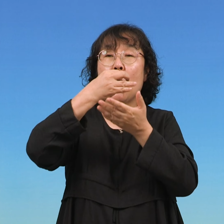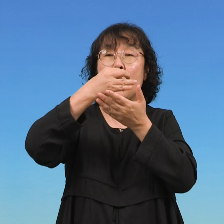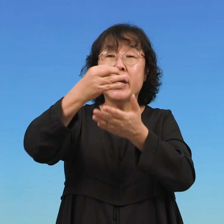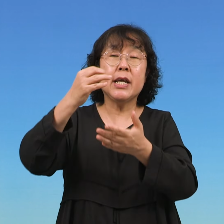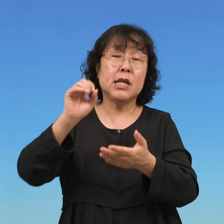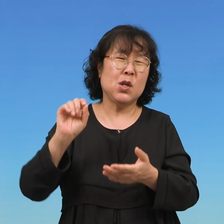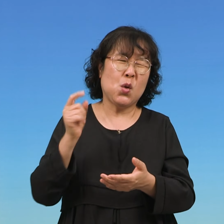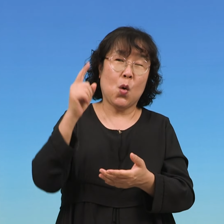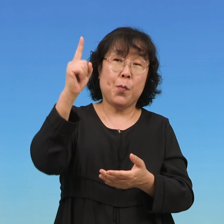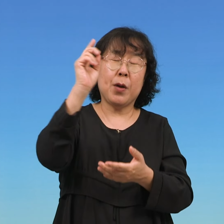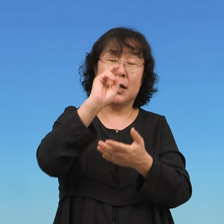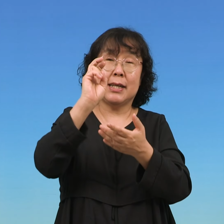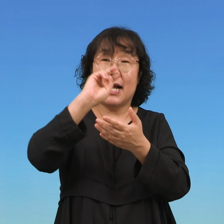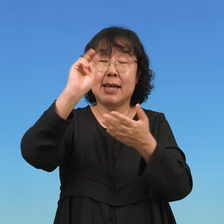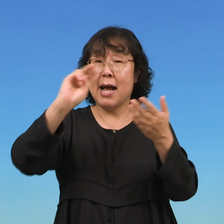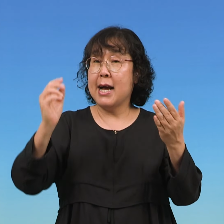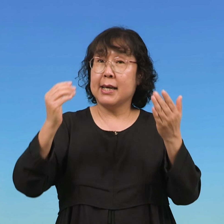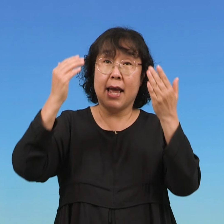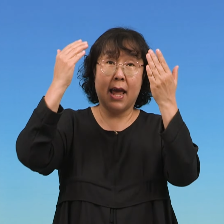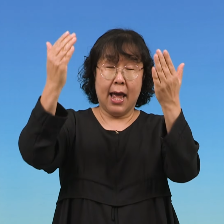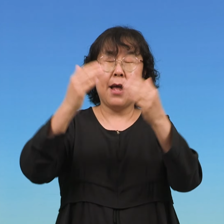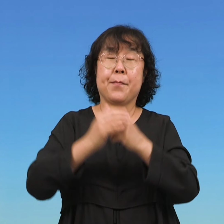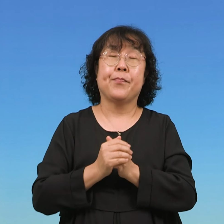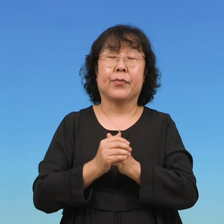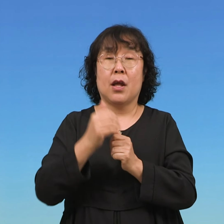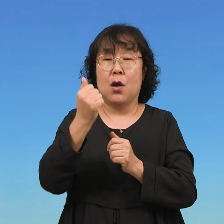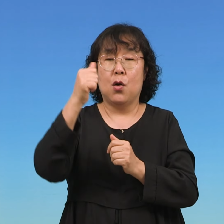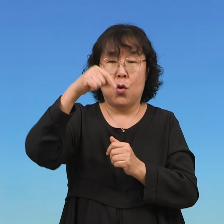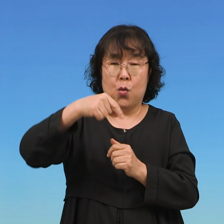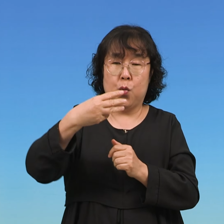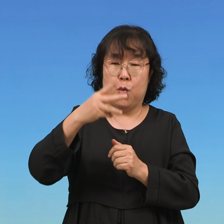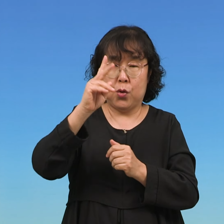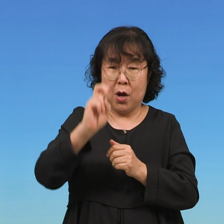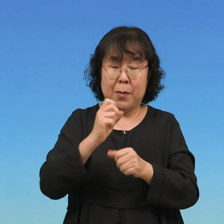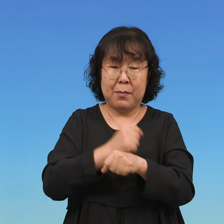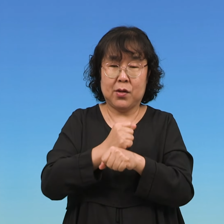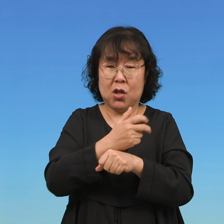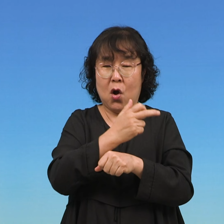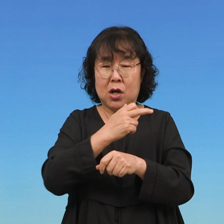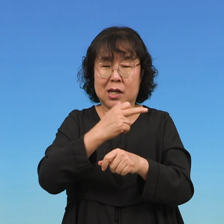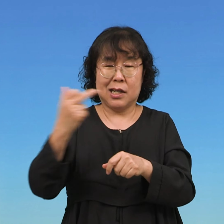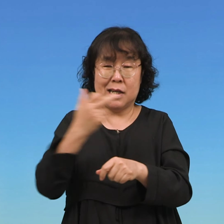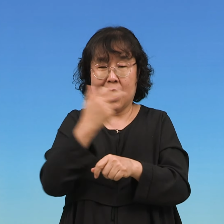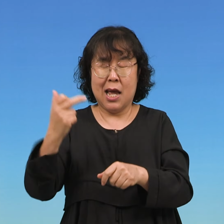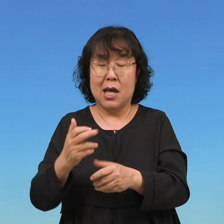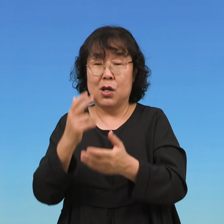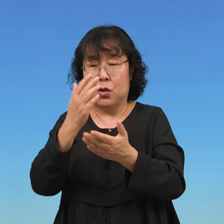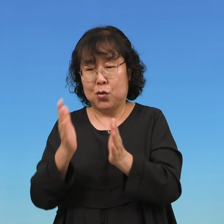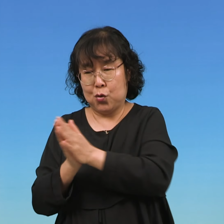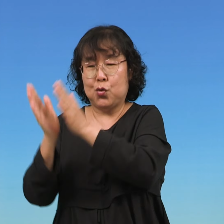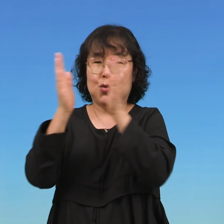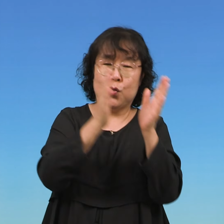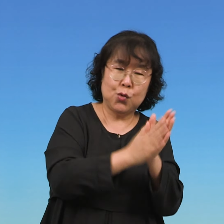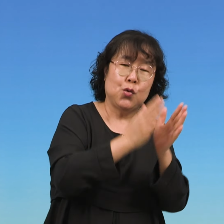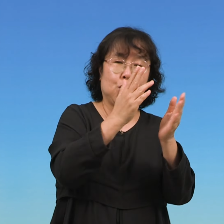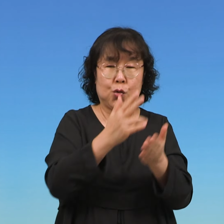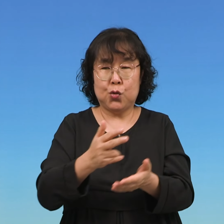목소리 높여 찬양해 후렴 들어가면서는 이게 액션이 더 커졌어요 주님의